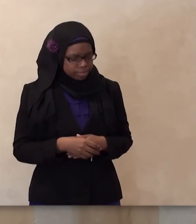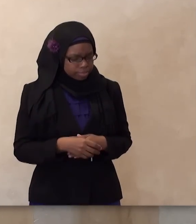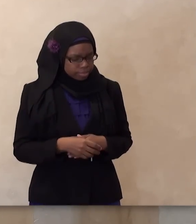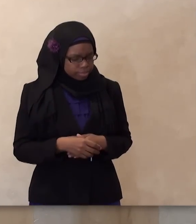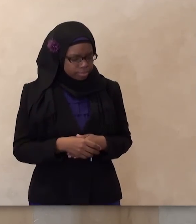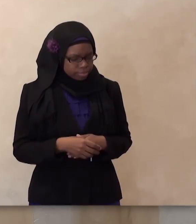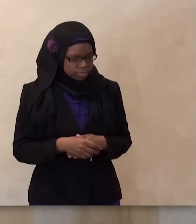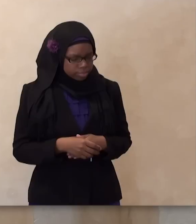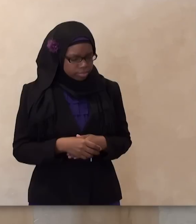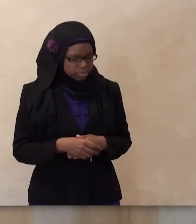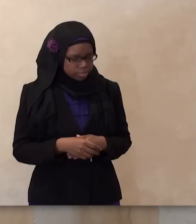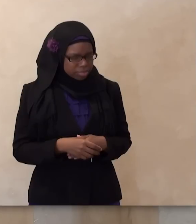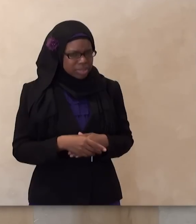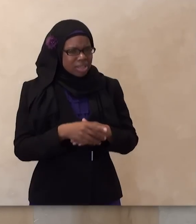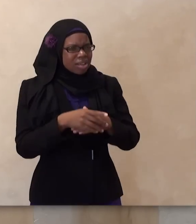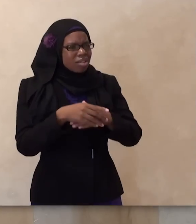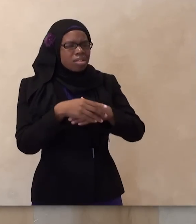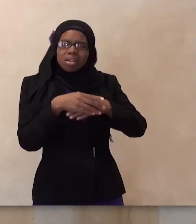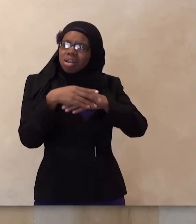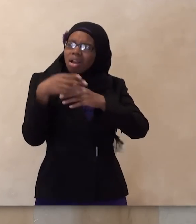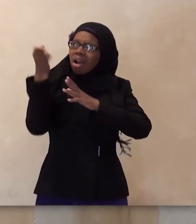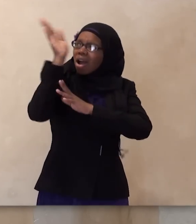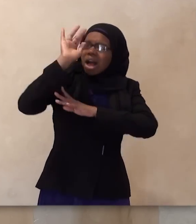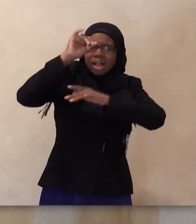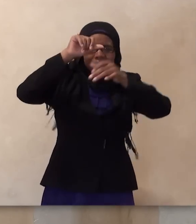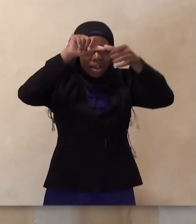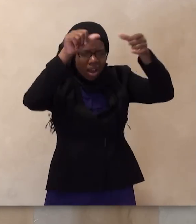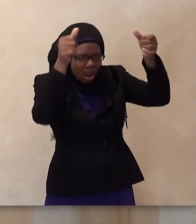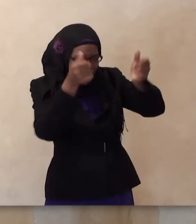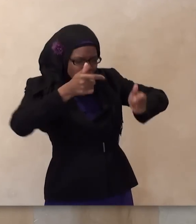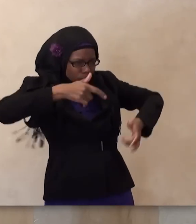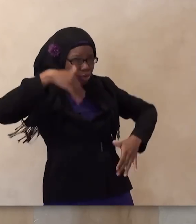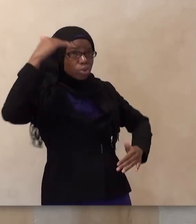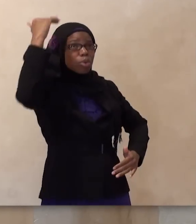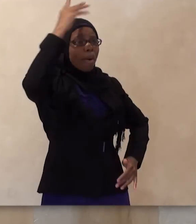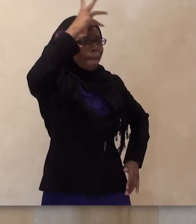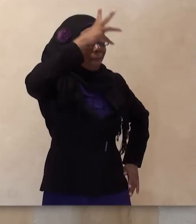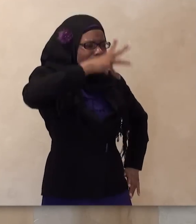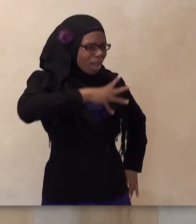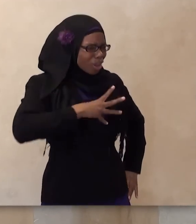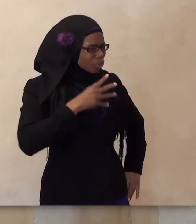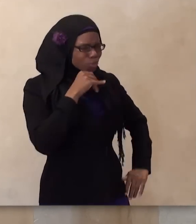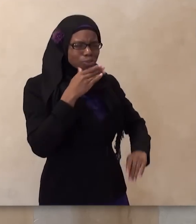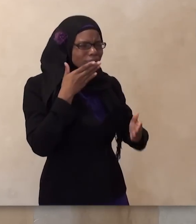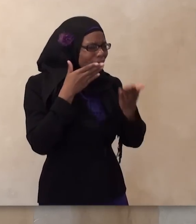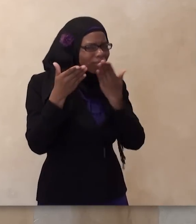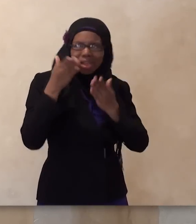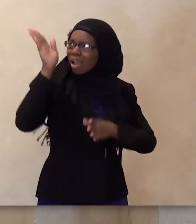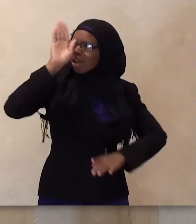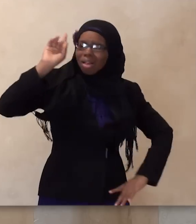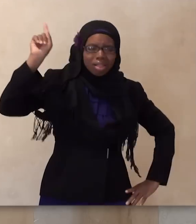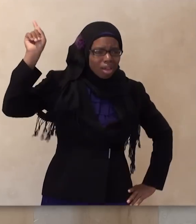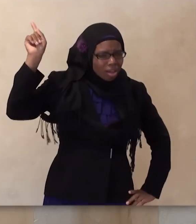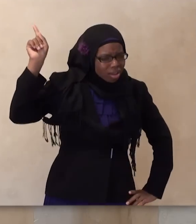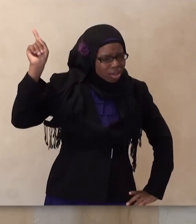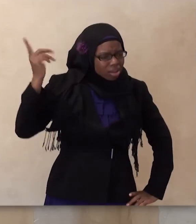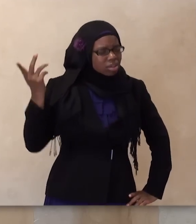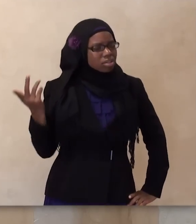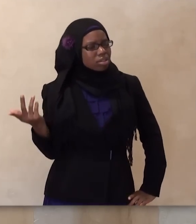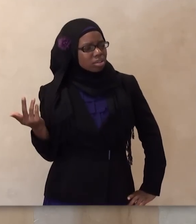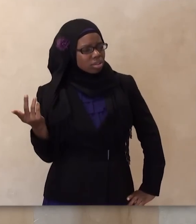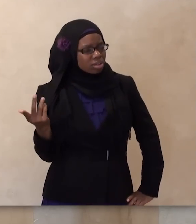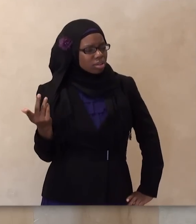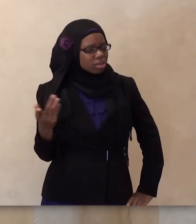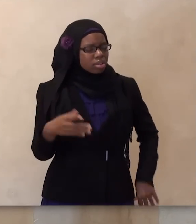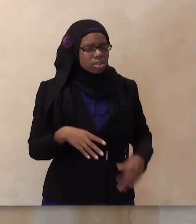he formed you, he fashioned you into a big man. Are you ungrateful to Allah subhanahu wa ta'ala? لَكِنَّهُ